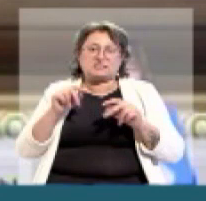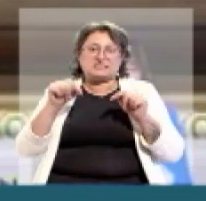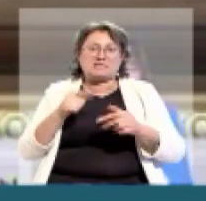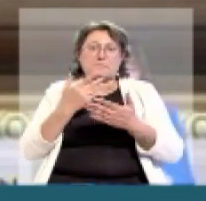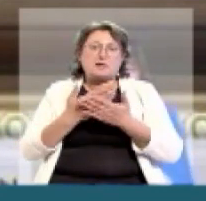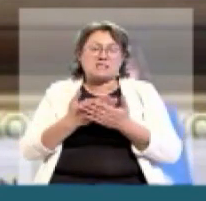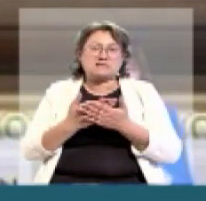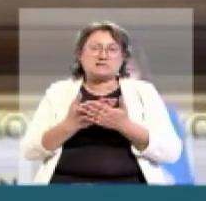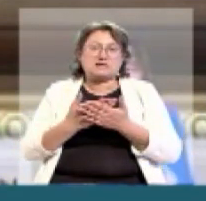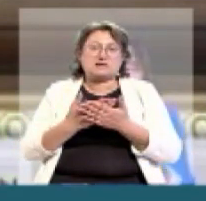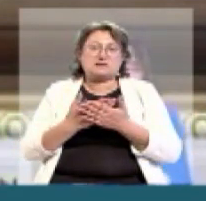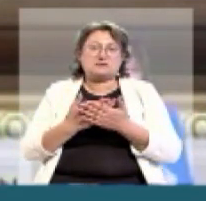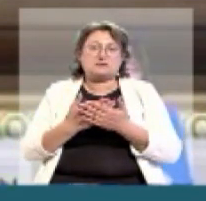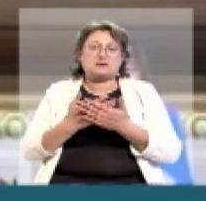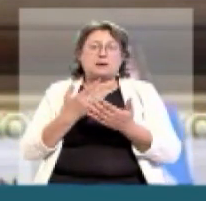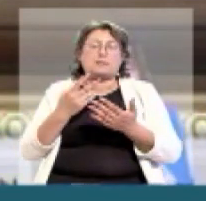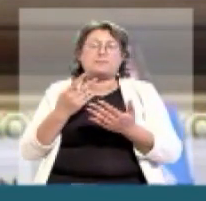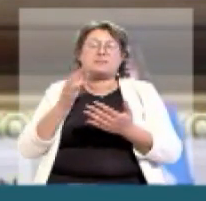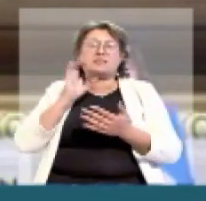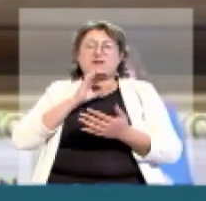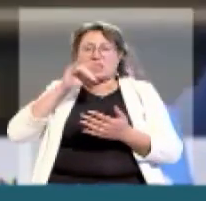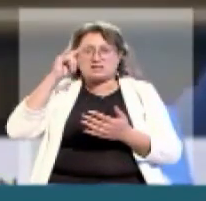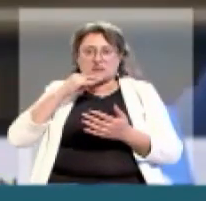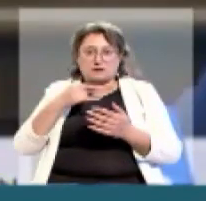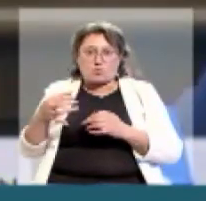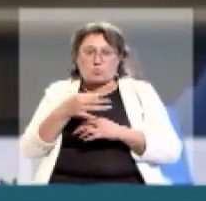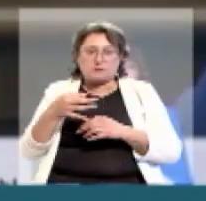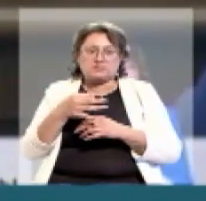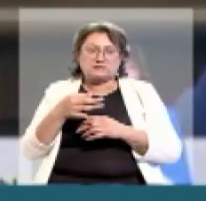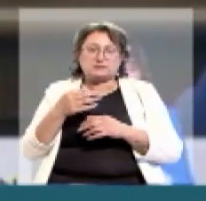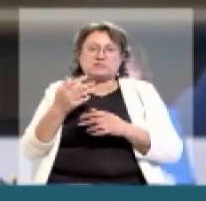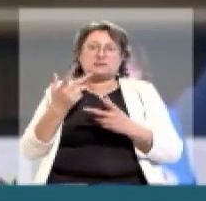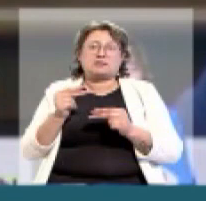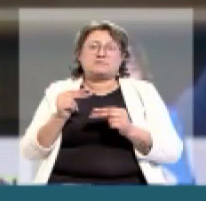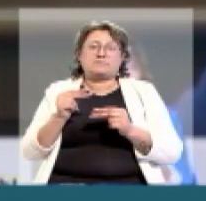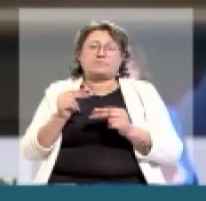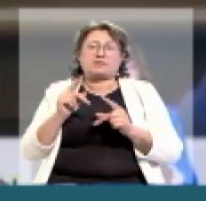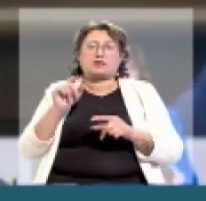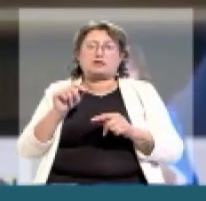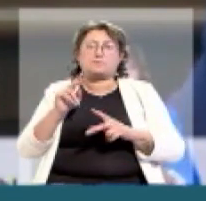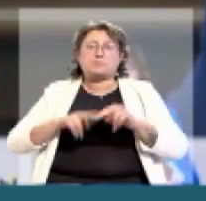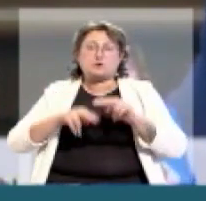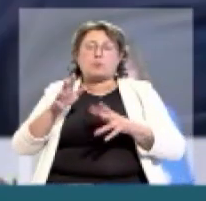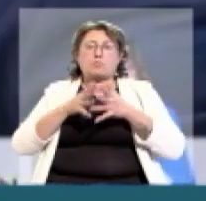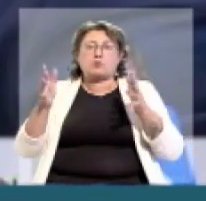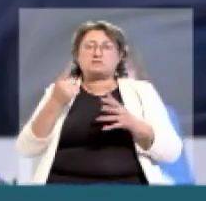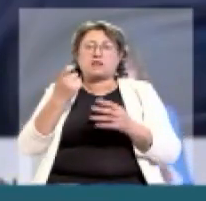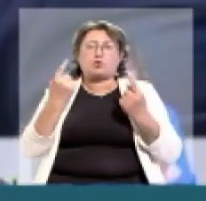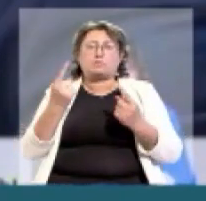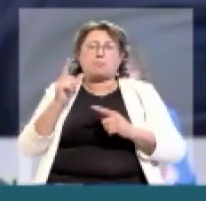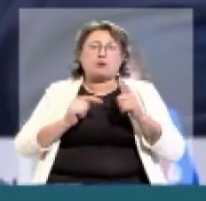Здесь показателен пример Северо-Казахстанской области, где возводятся более 100